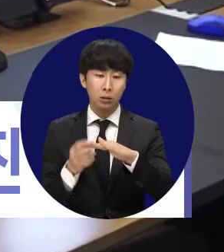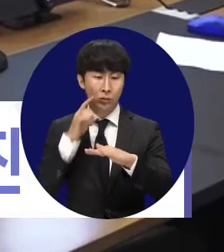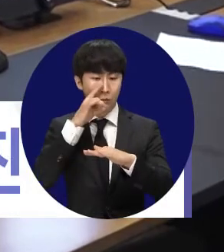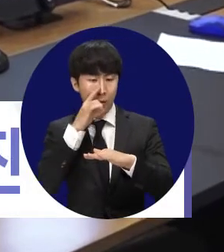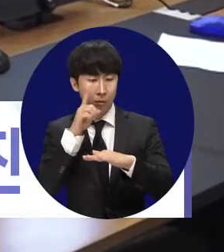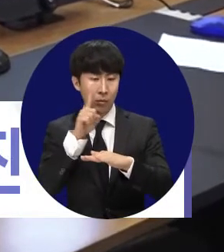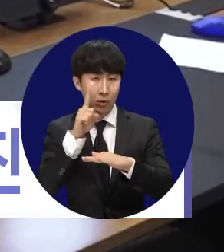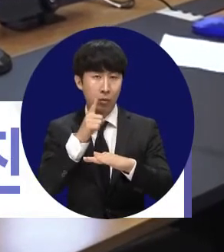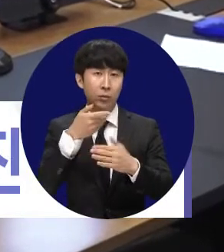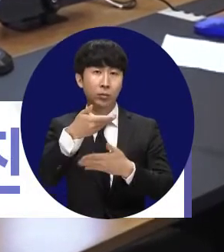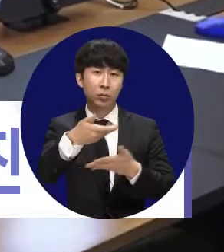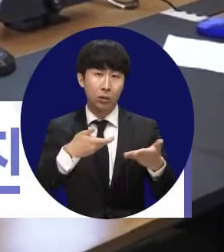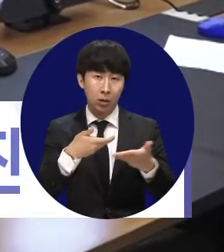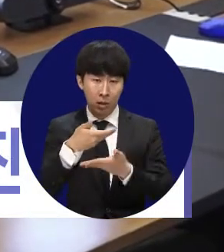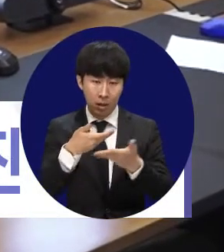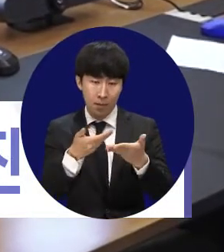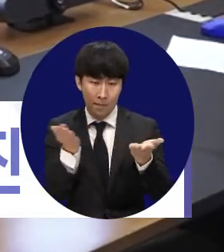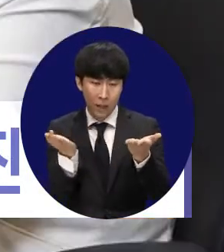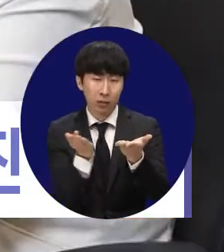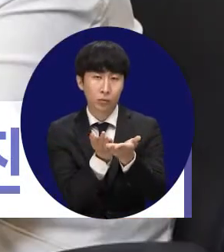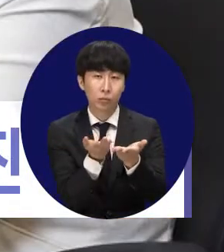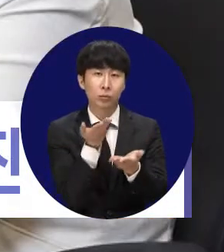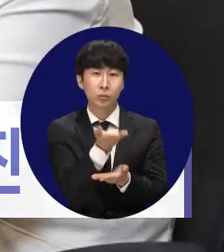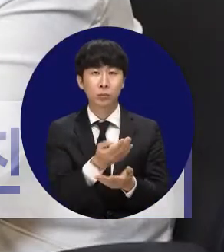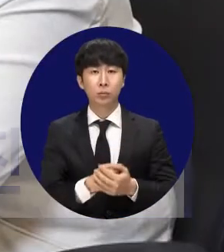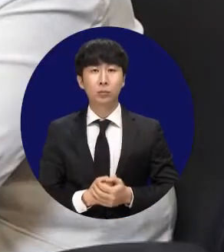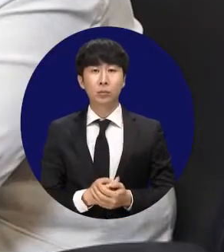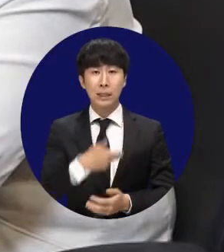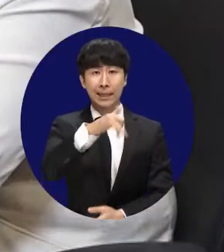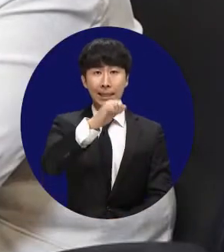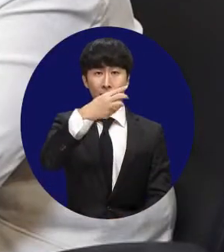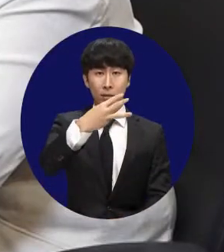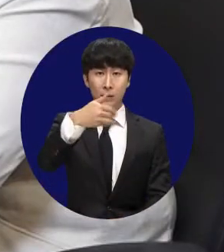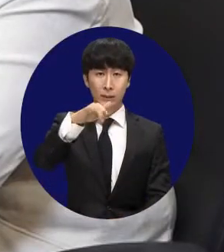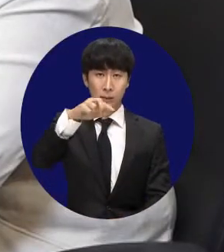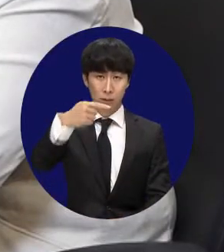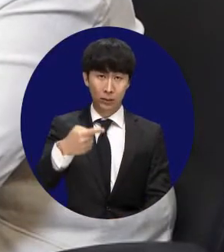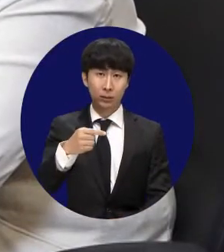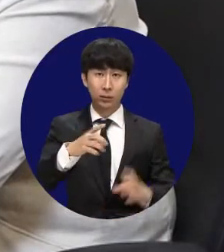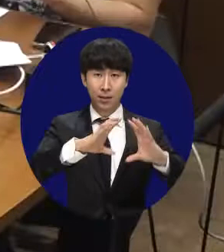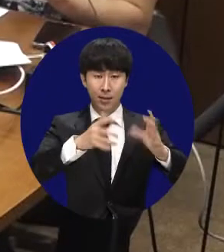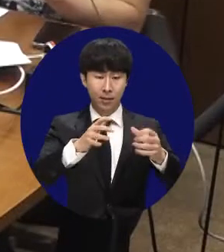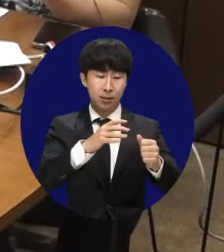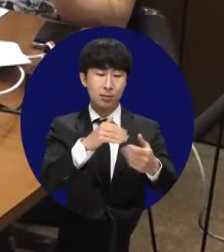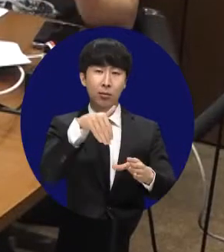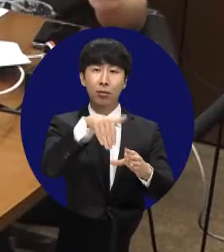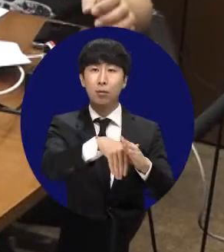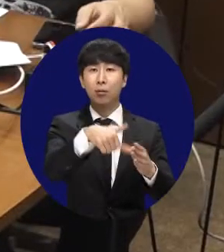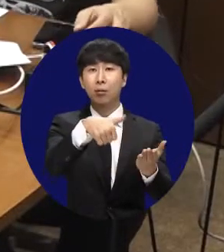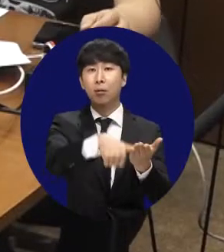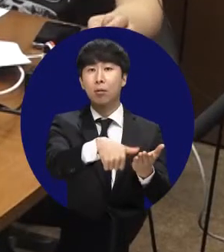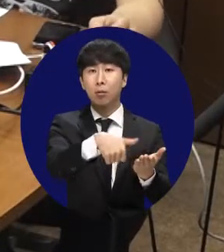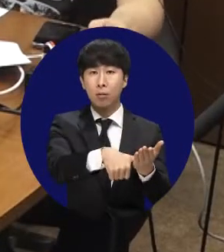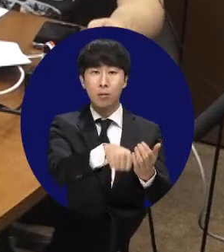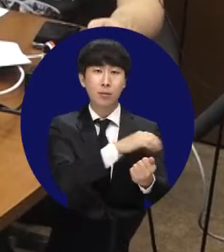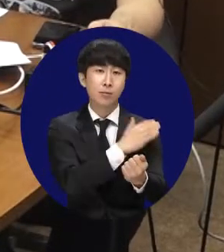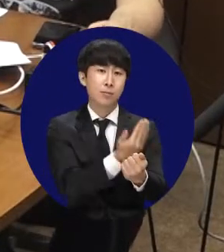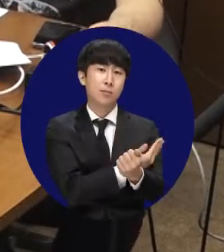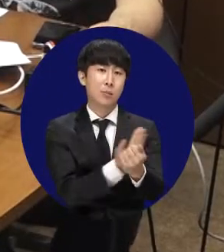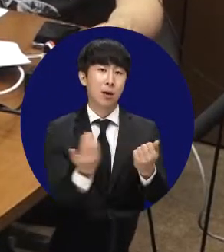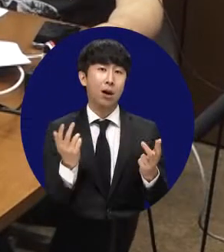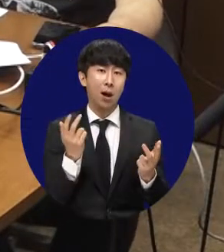등 맞춤형 웹세미나로 추진했습니다. 키르기즈공화국 선거역량 강화사업과 연계해 실시하는